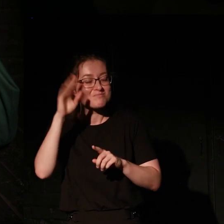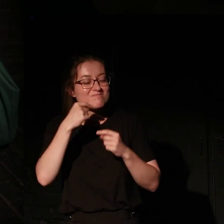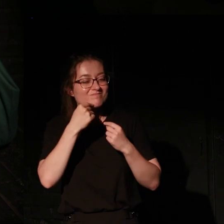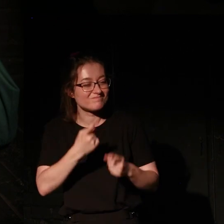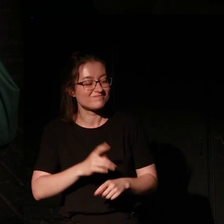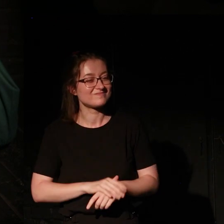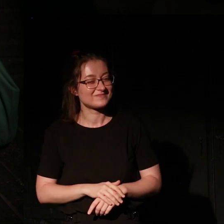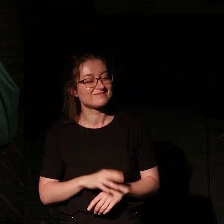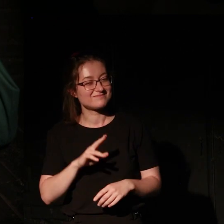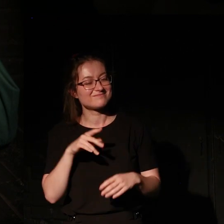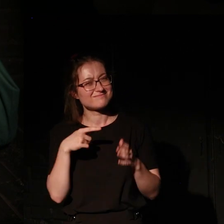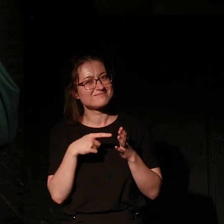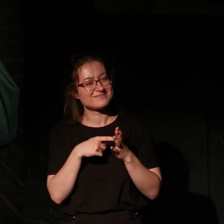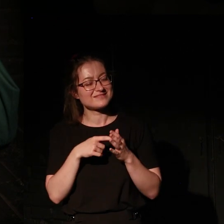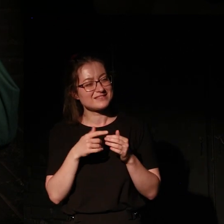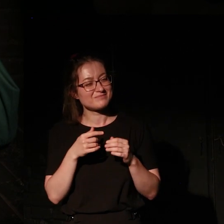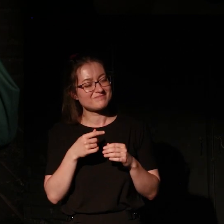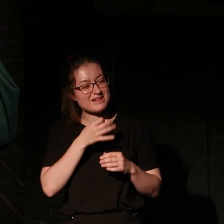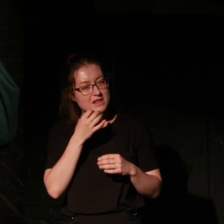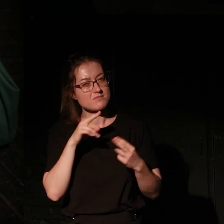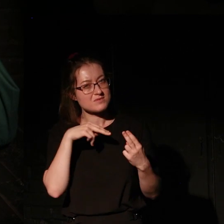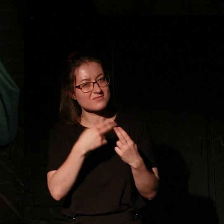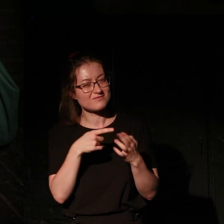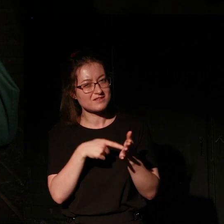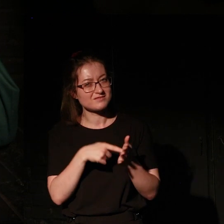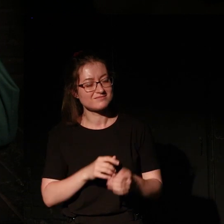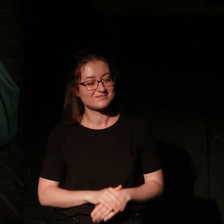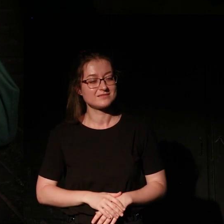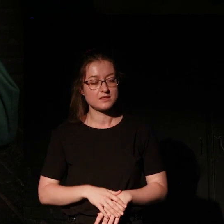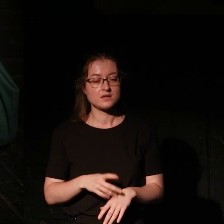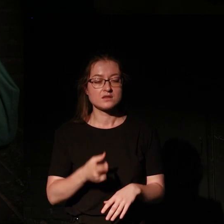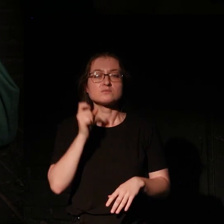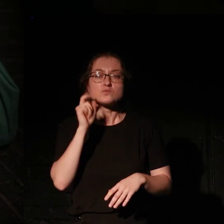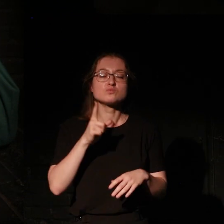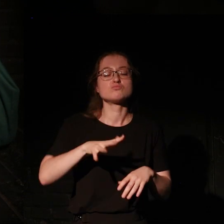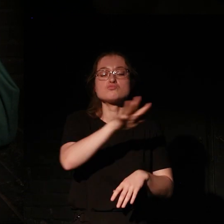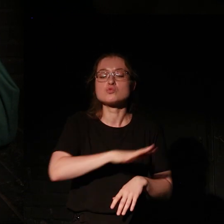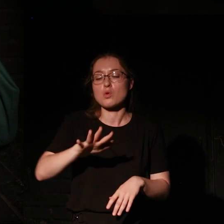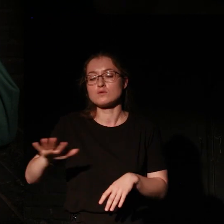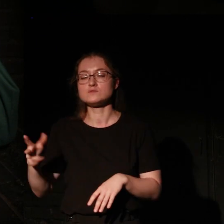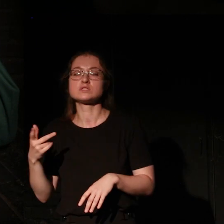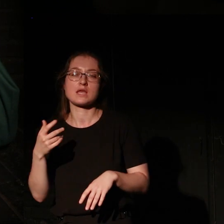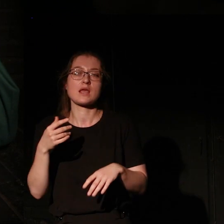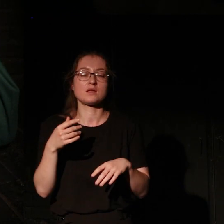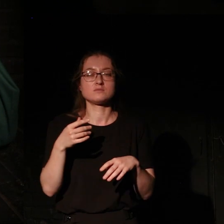Odpowiem w ten sposób. Oczywiście są takie środowiska, które stawiają znak równości